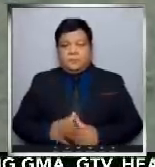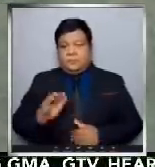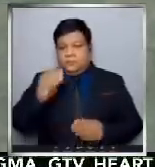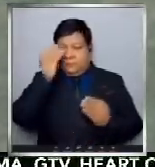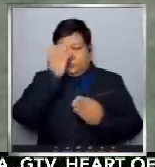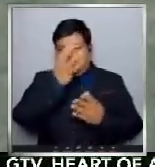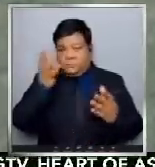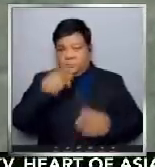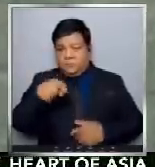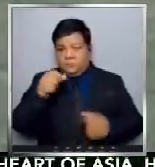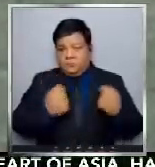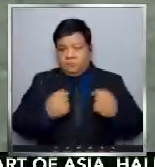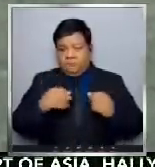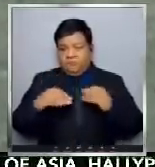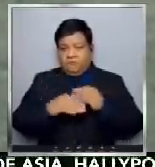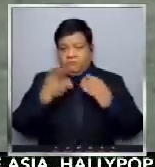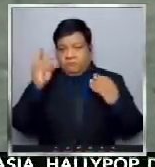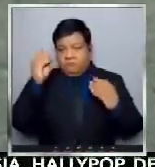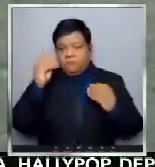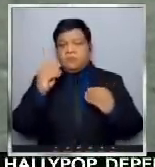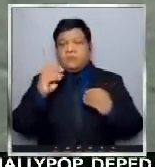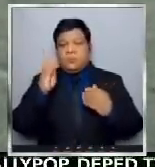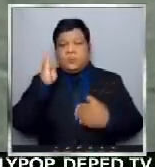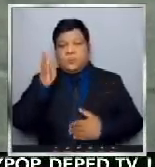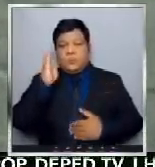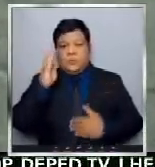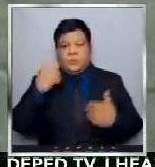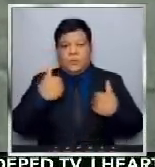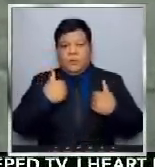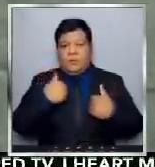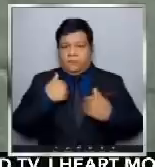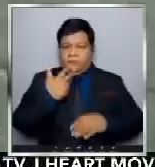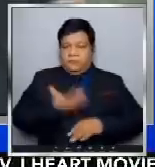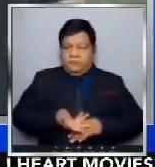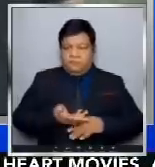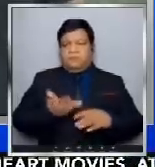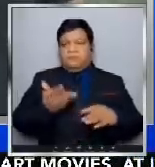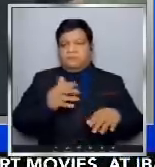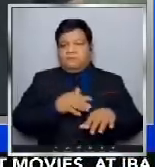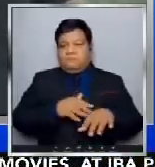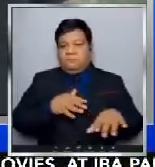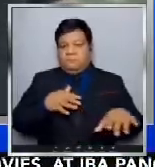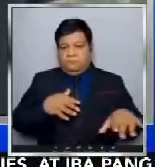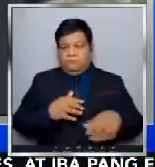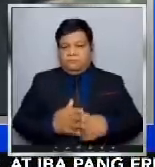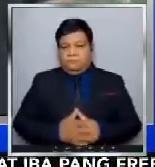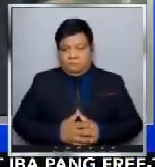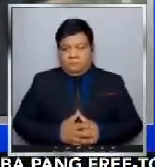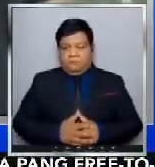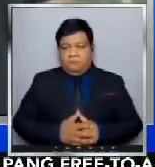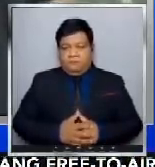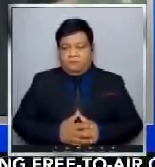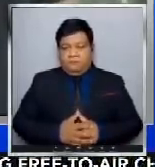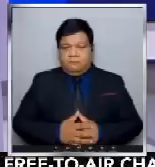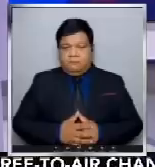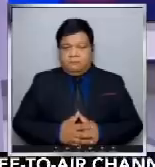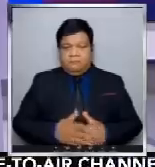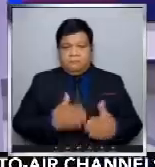sa ginaganap ngayong meeting de avance ng unit team. Ivan. Maraming salamat, Jonathan